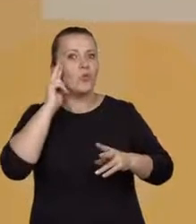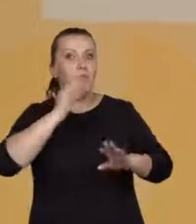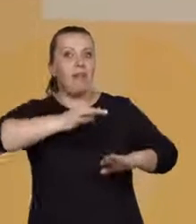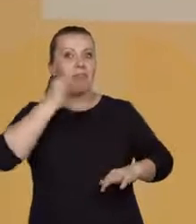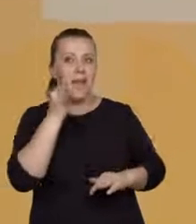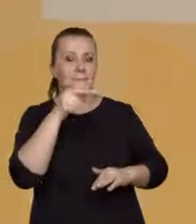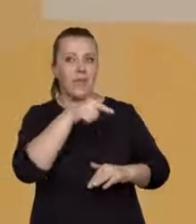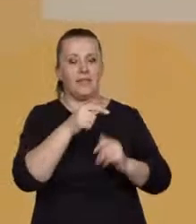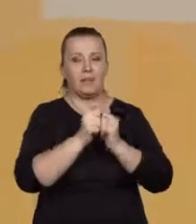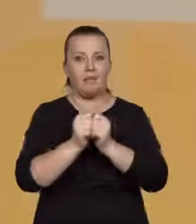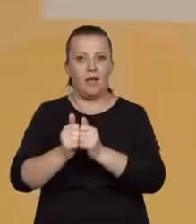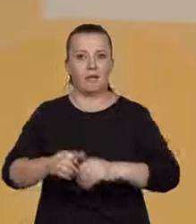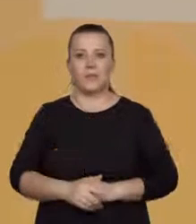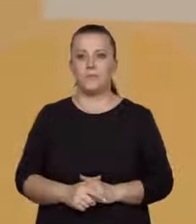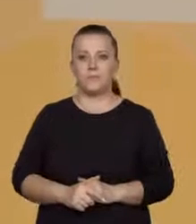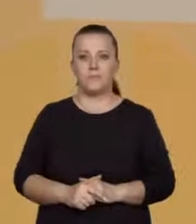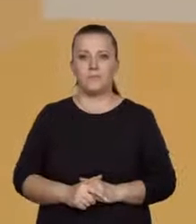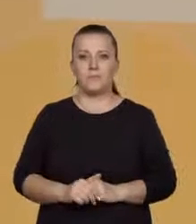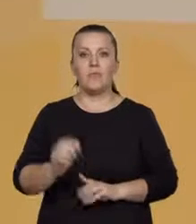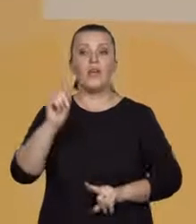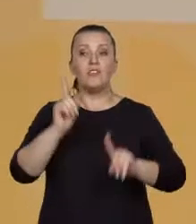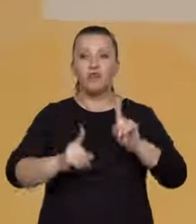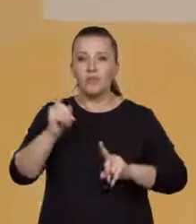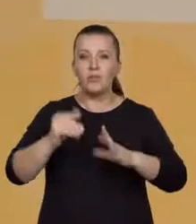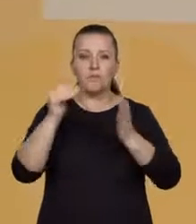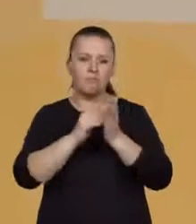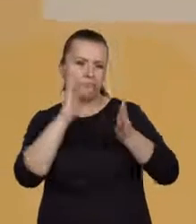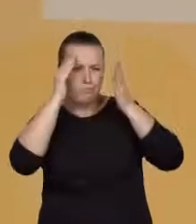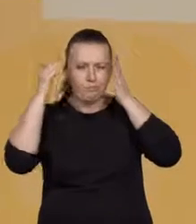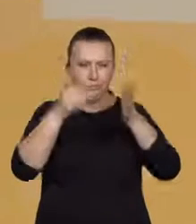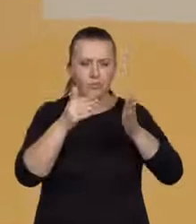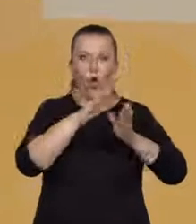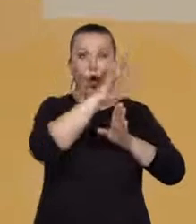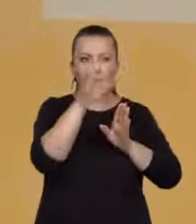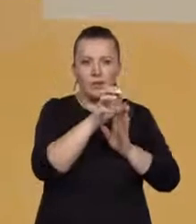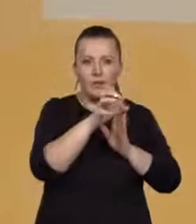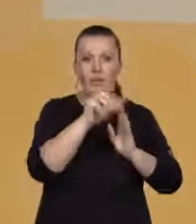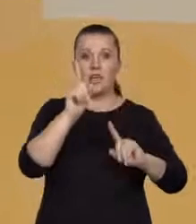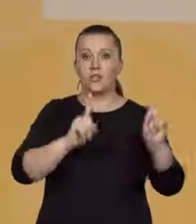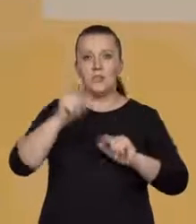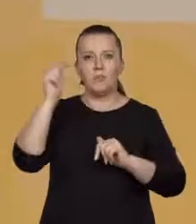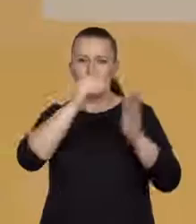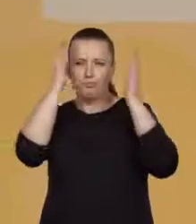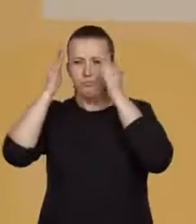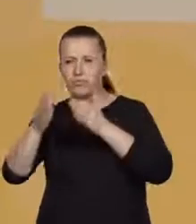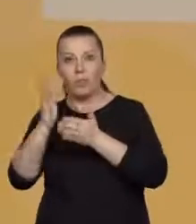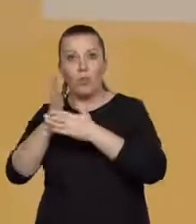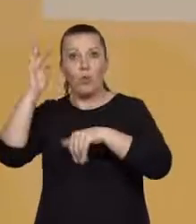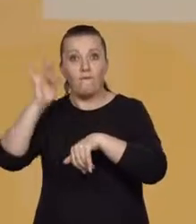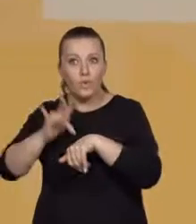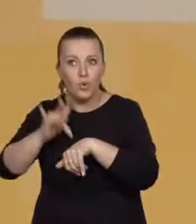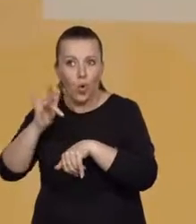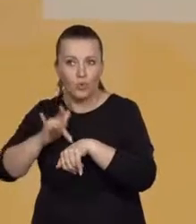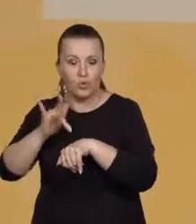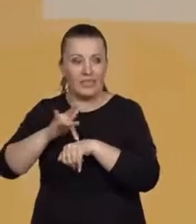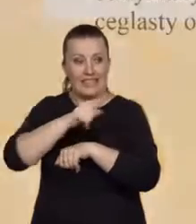maturalnego. Czasem konieczne jest skupienie się na obserwacjach, a w innym przypadku na wnioskach wynikających